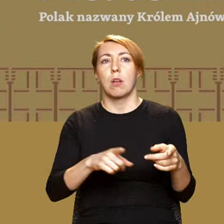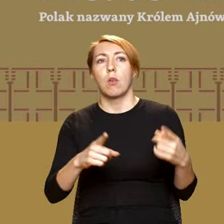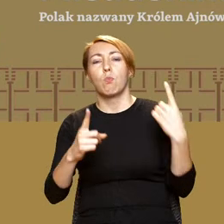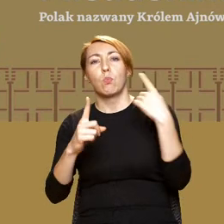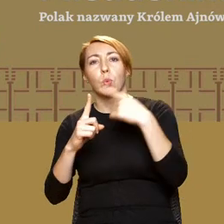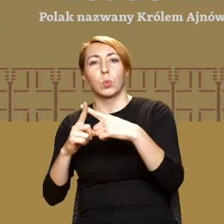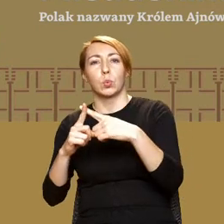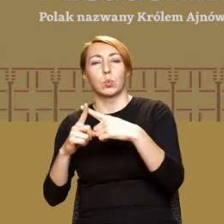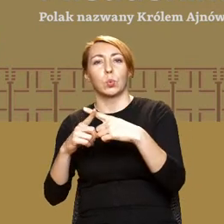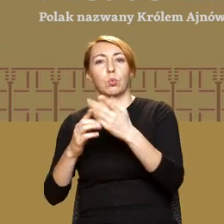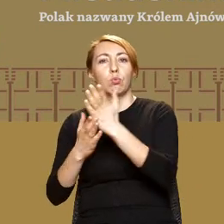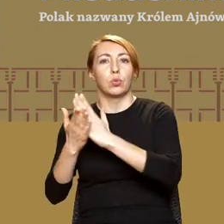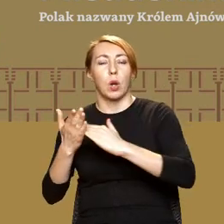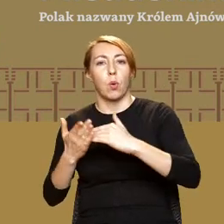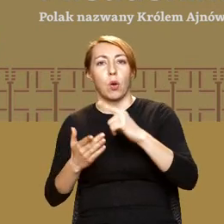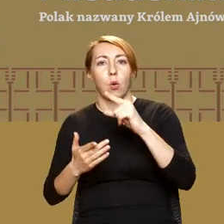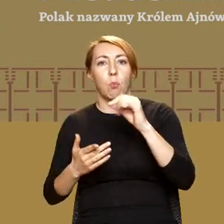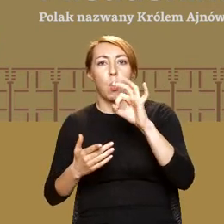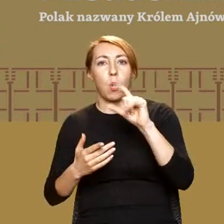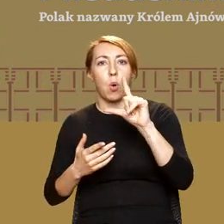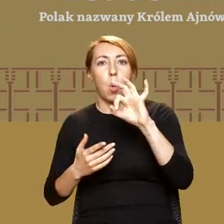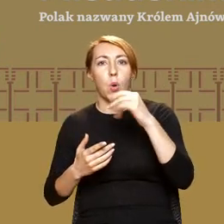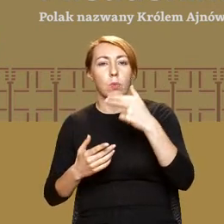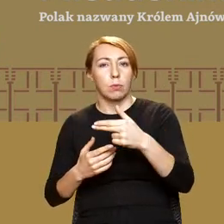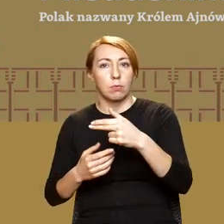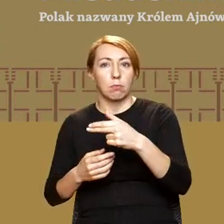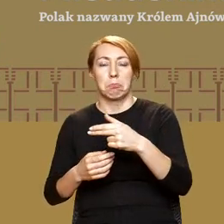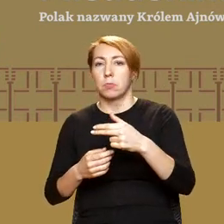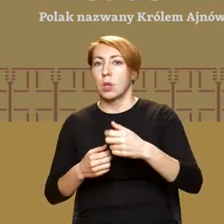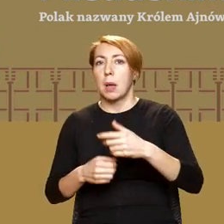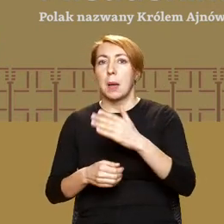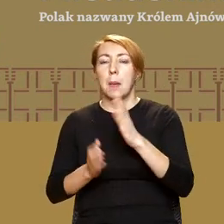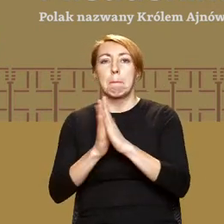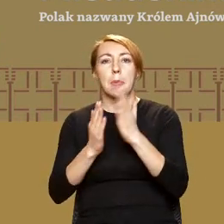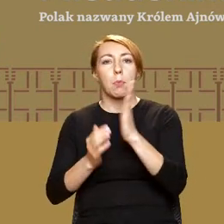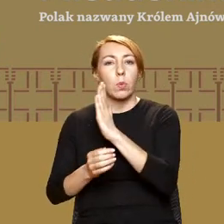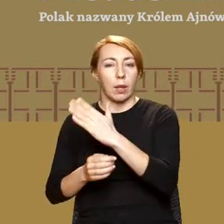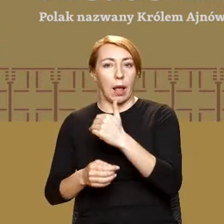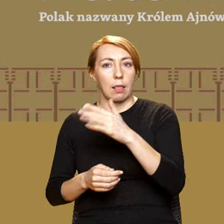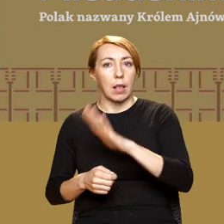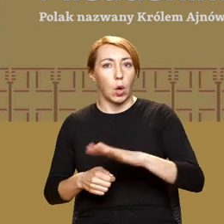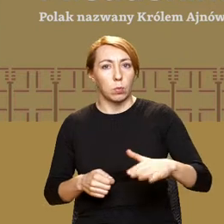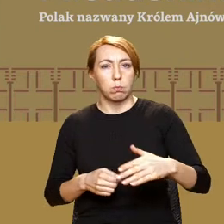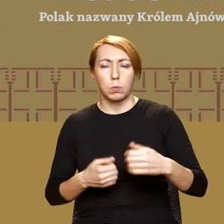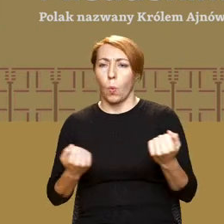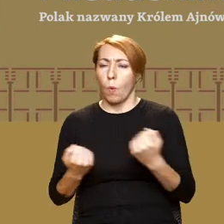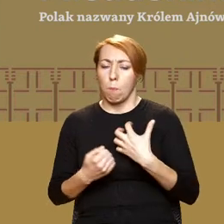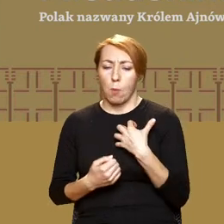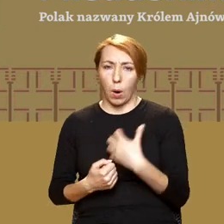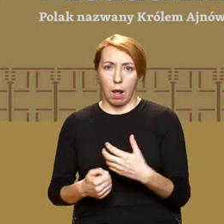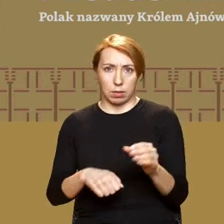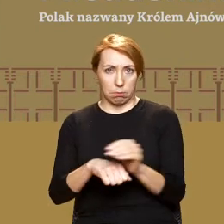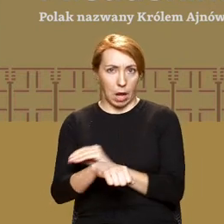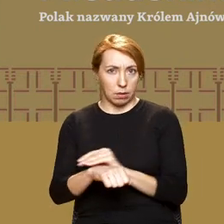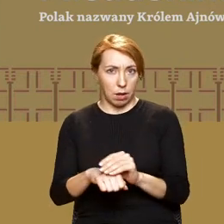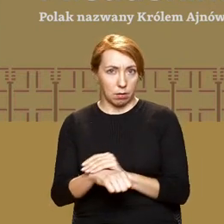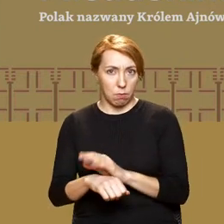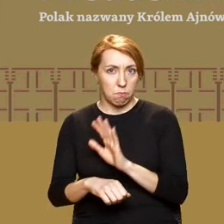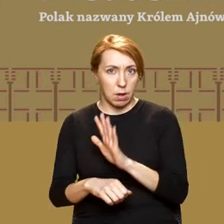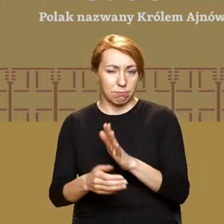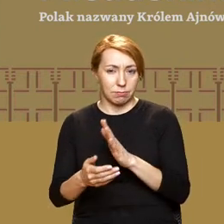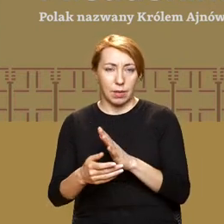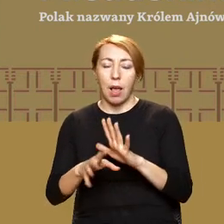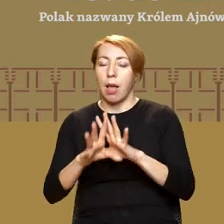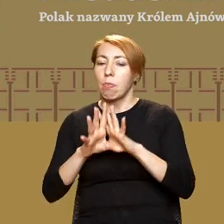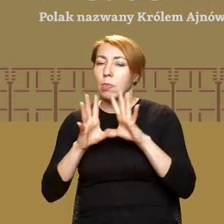dział Polona Biblioteki Narodowej naprawdę ogromny materiał oferują człowiekowi przez